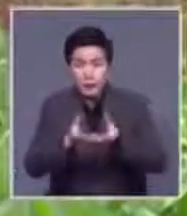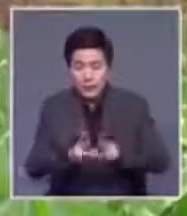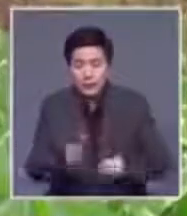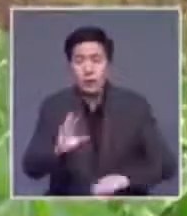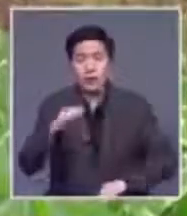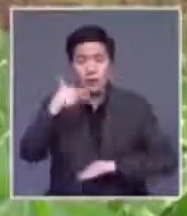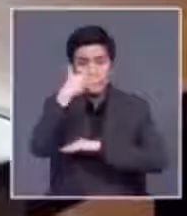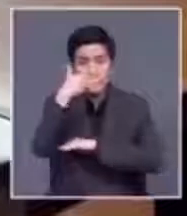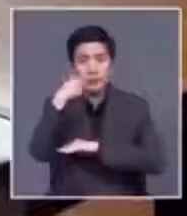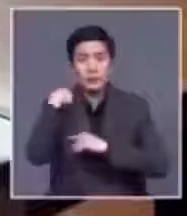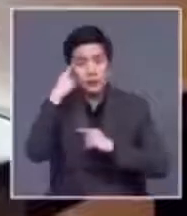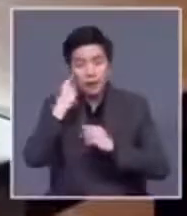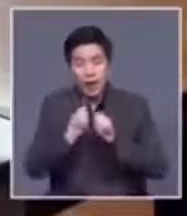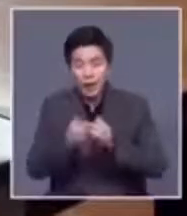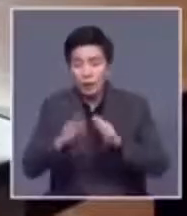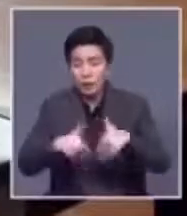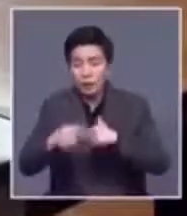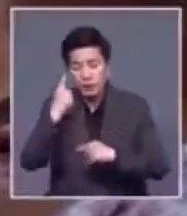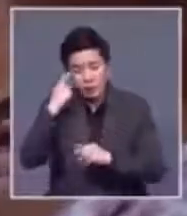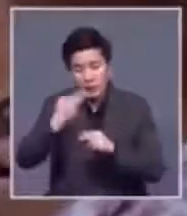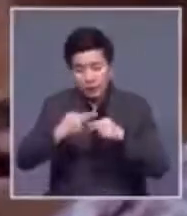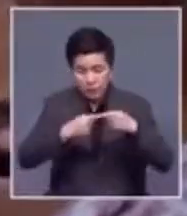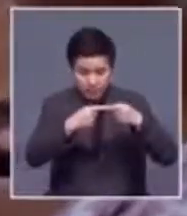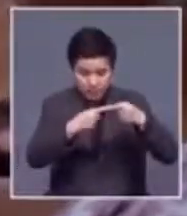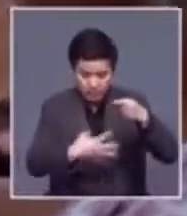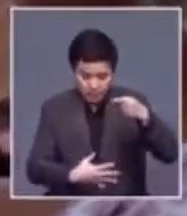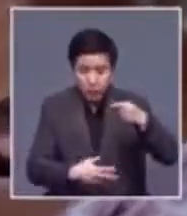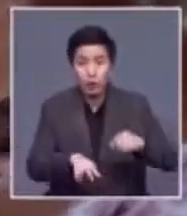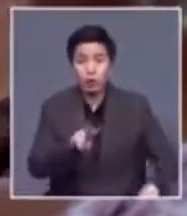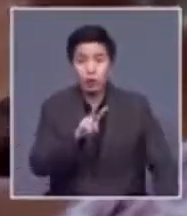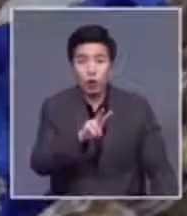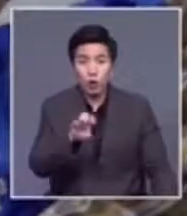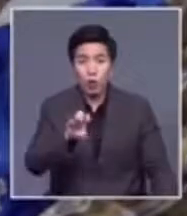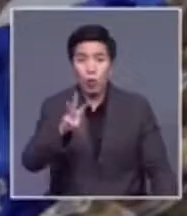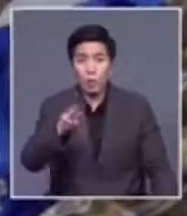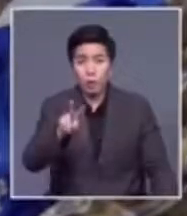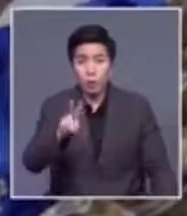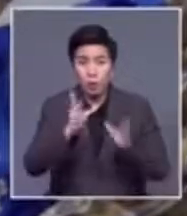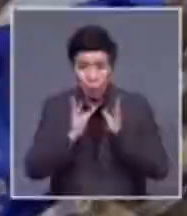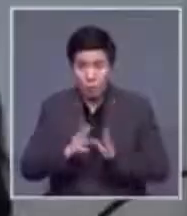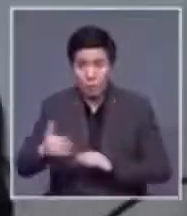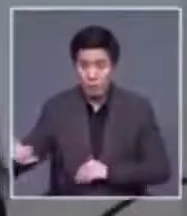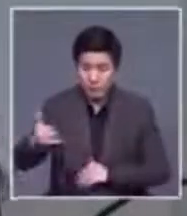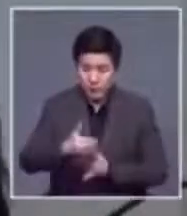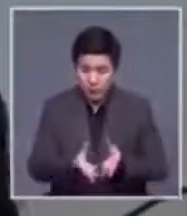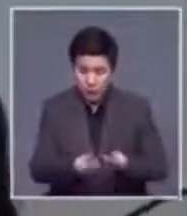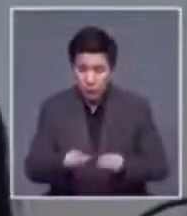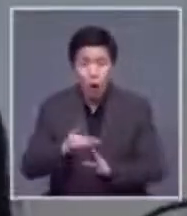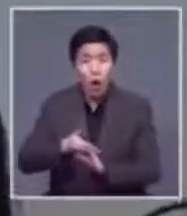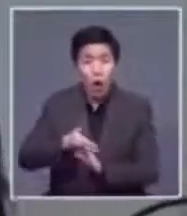ชาติจึงอนุญาตให้ประชาชนที่มีรายชื่อในบัญชี262คนที่เข้ามาทำกินในพื้นที่ก่อน